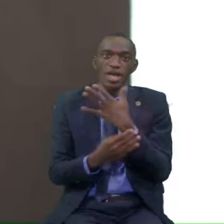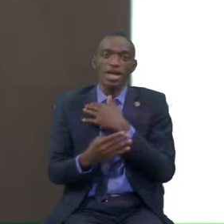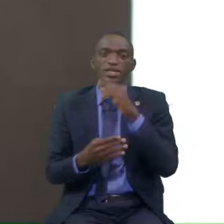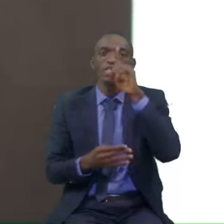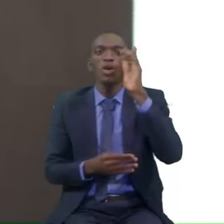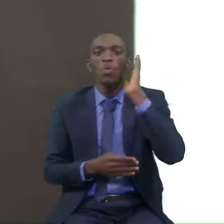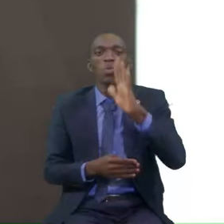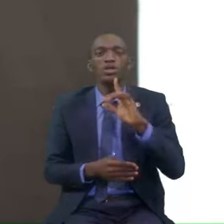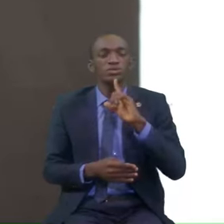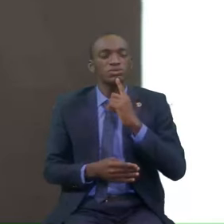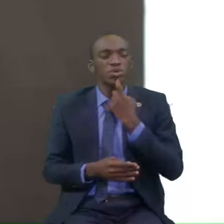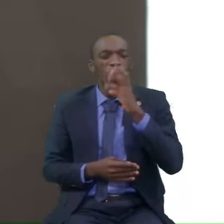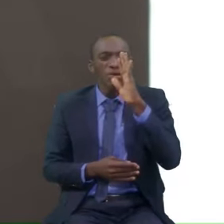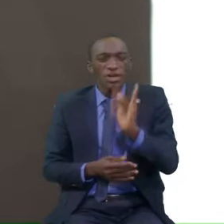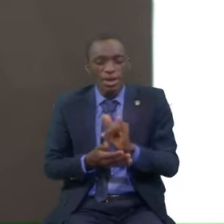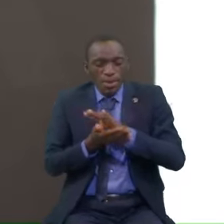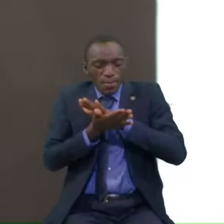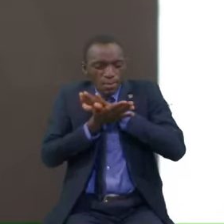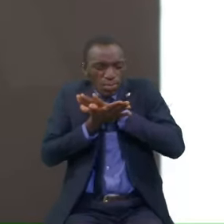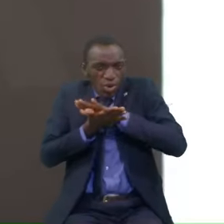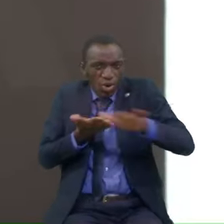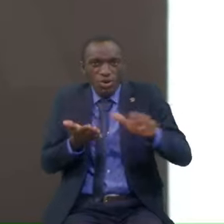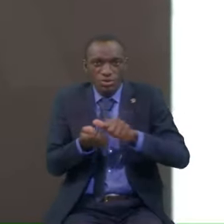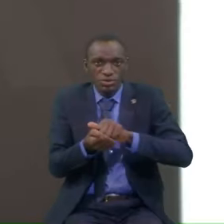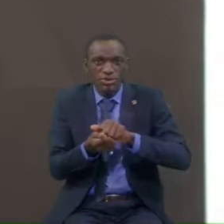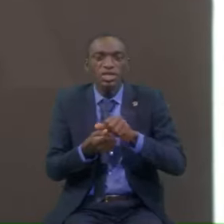et nettoiera son air.